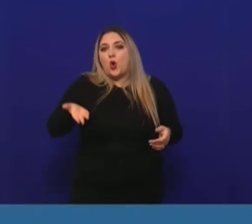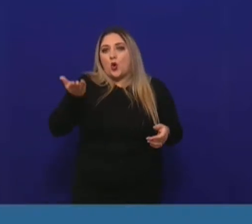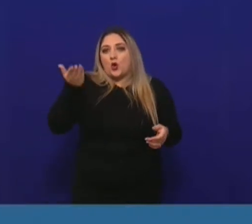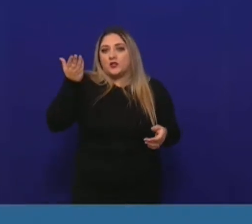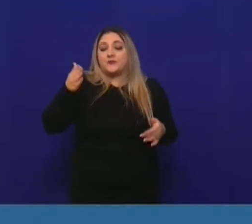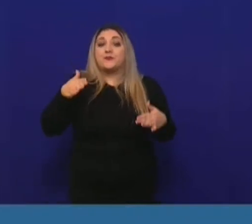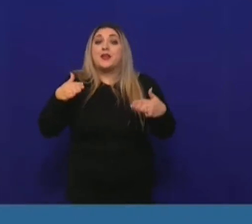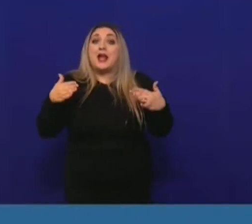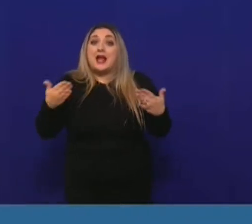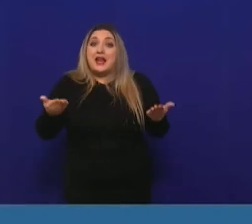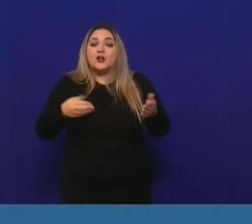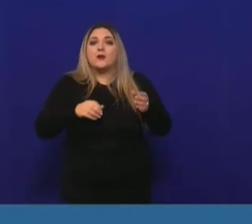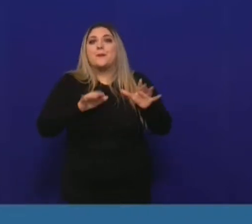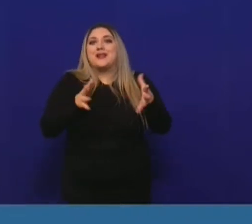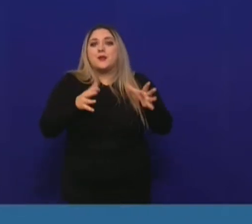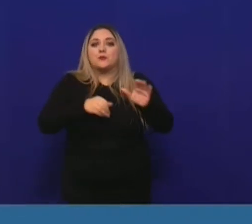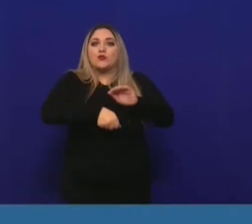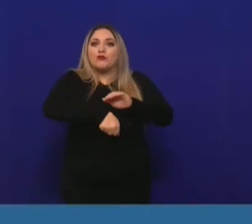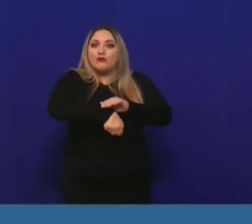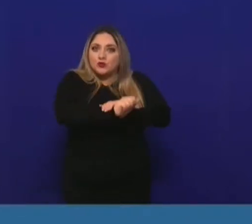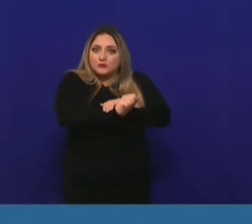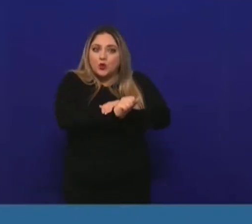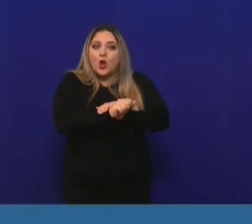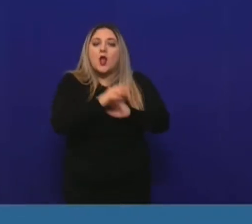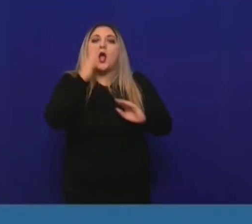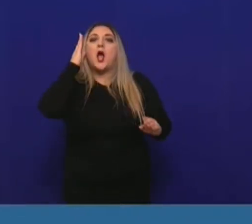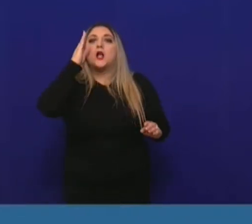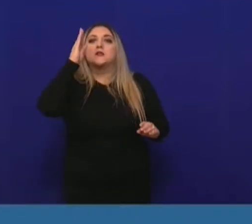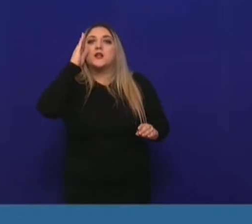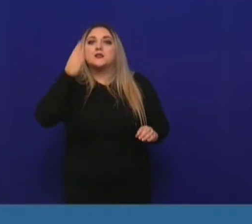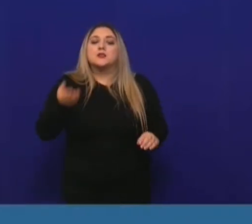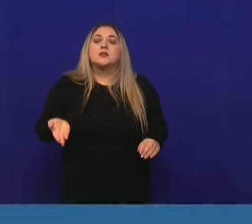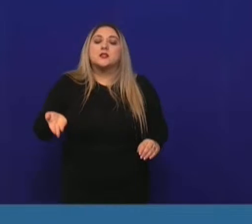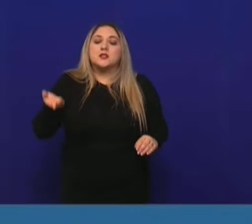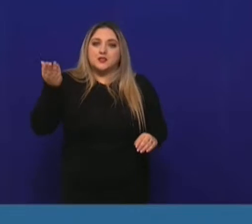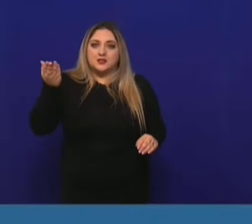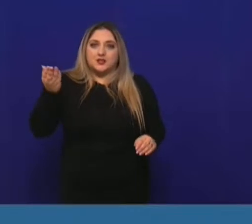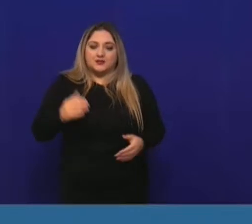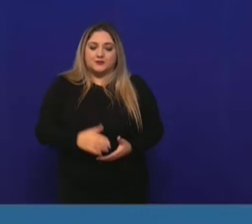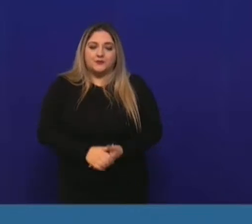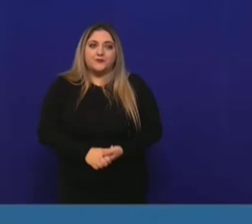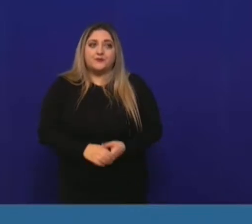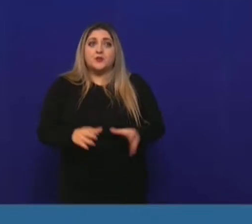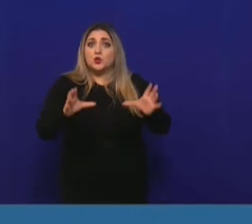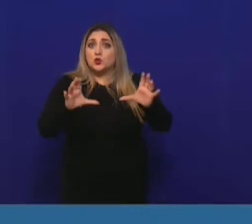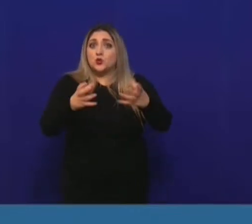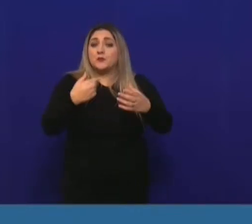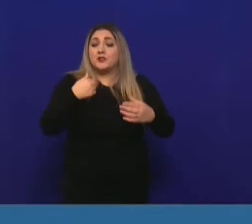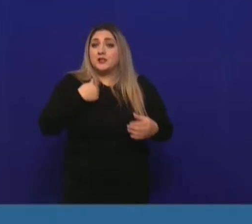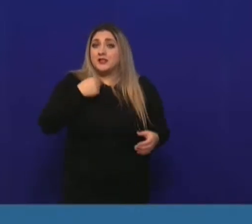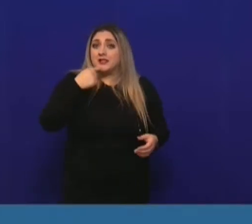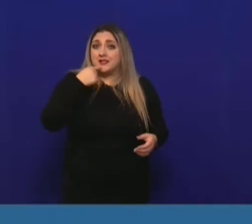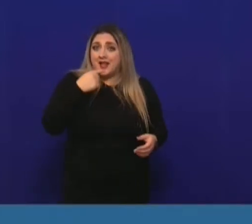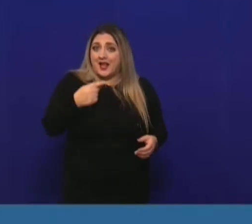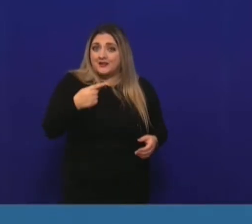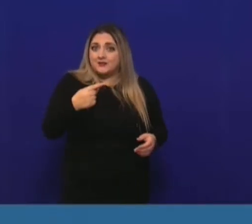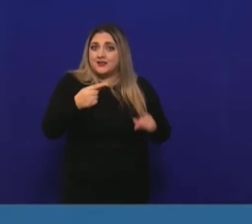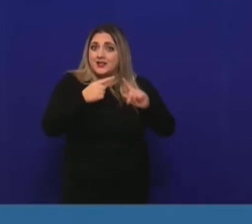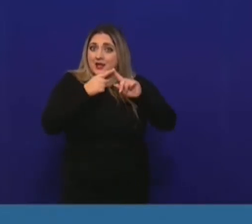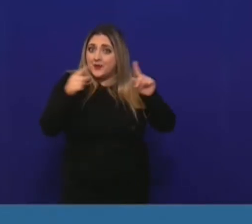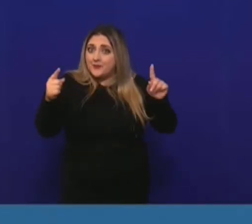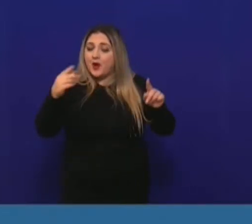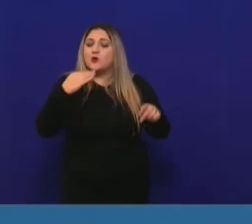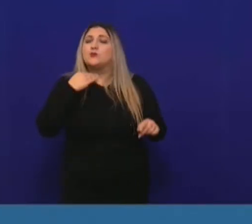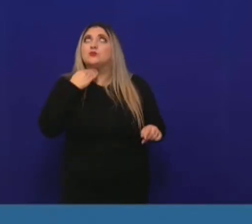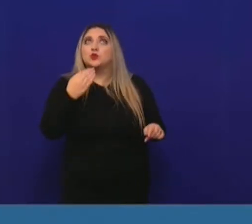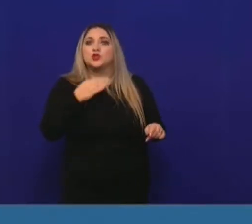iridu jittieħdu miżuri iktar speċifiċi. Il-clusters li semmejt jiena li kien qed ikollna kien qed fejn qed ikollna nies li